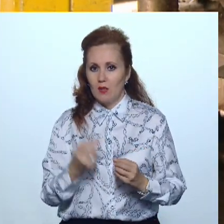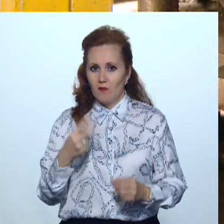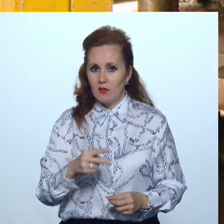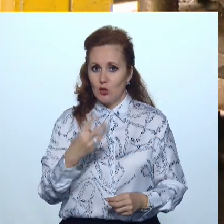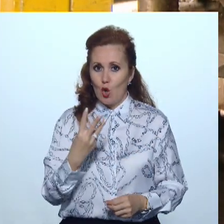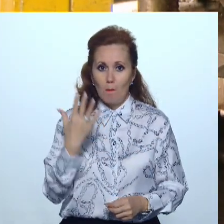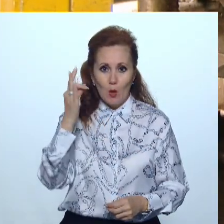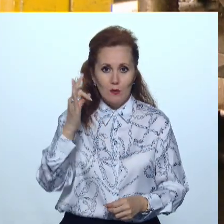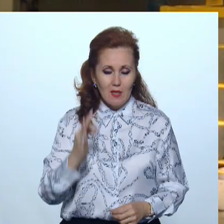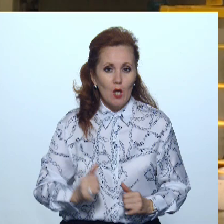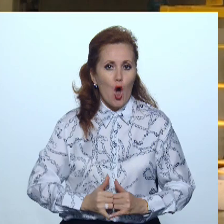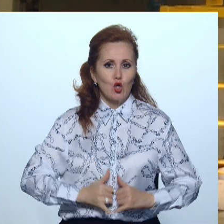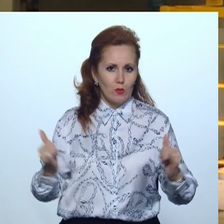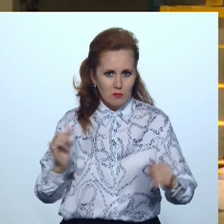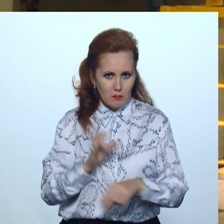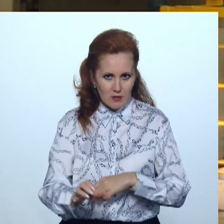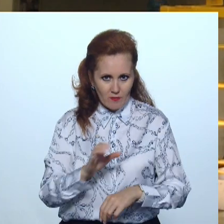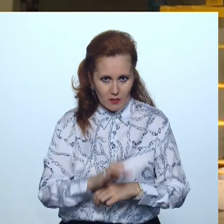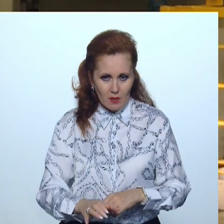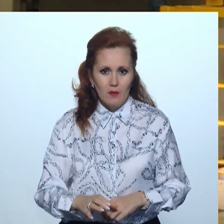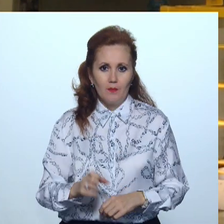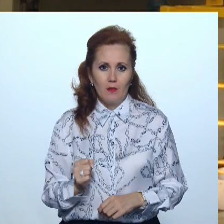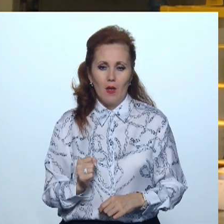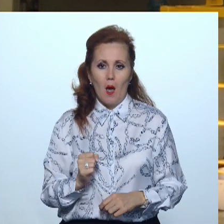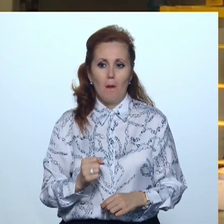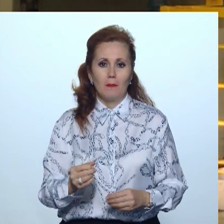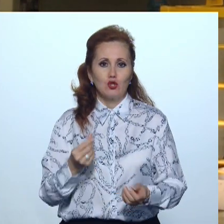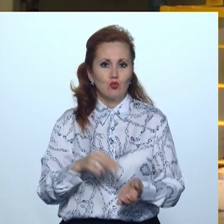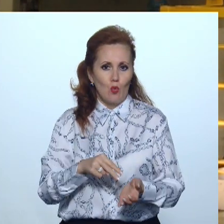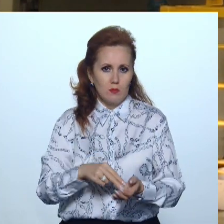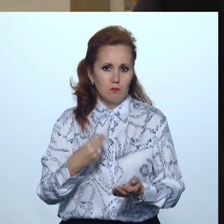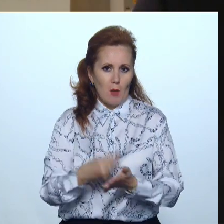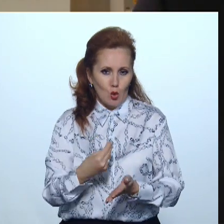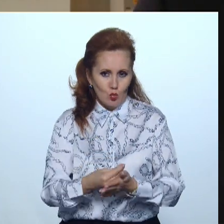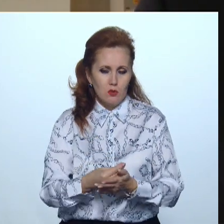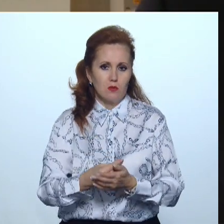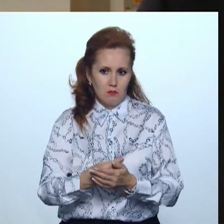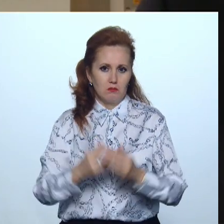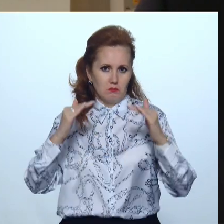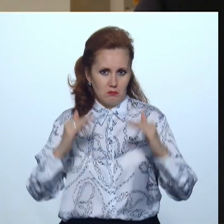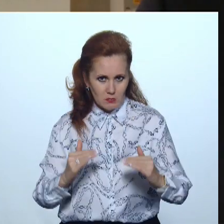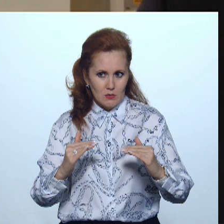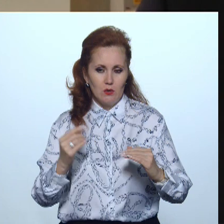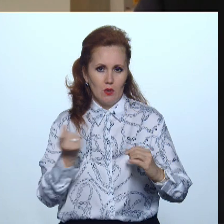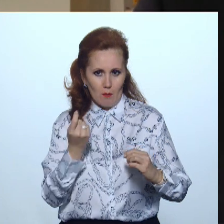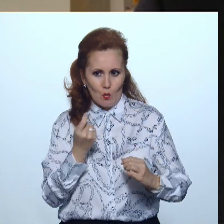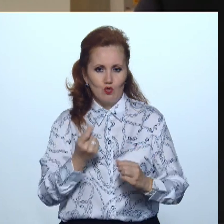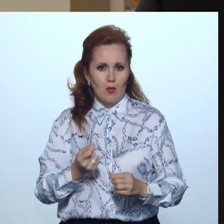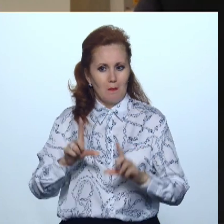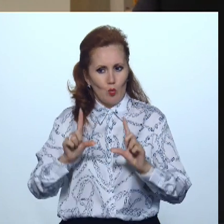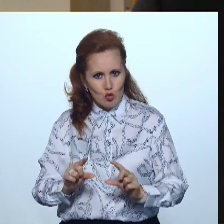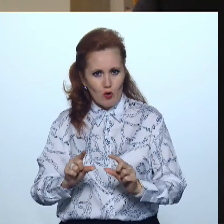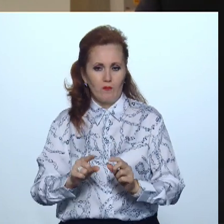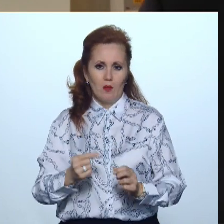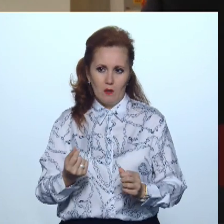23% рост производительности самой продукции, снижение до 50% НЗП, снижение отходов. За счет нового